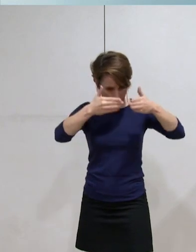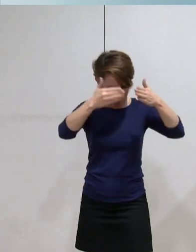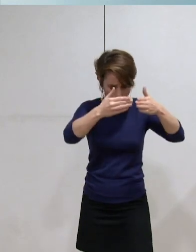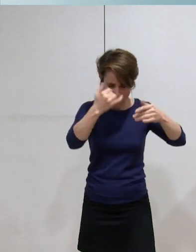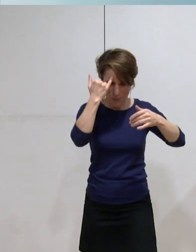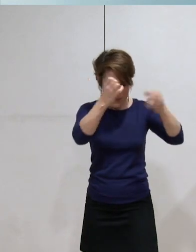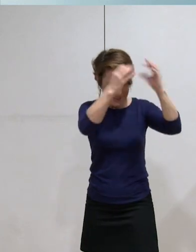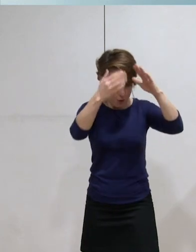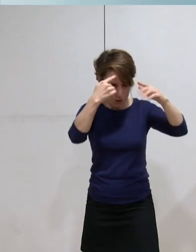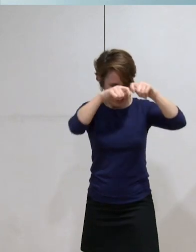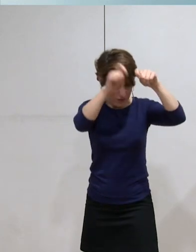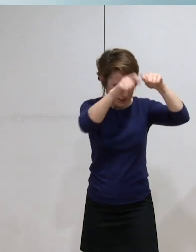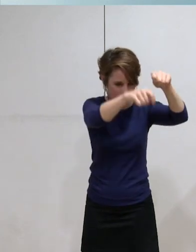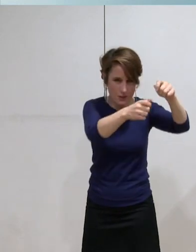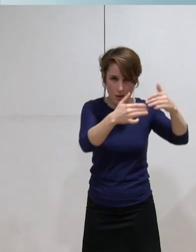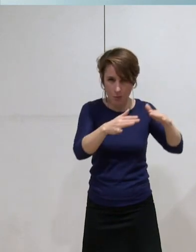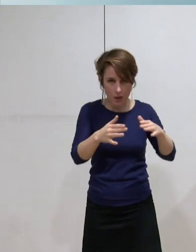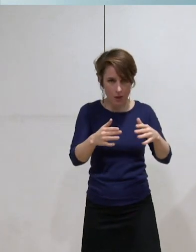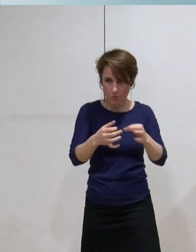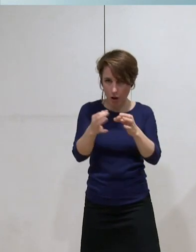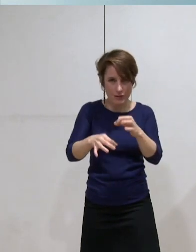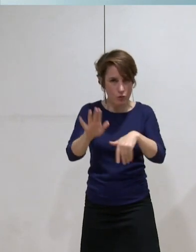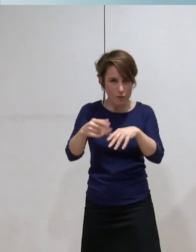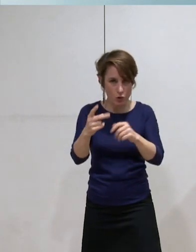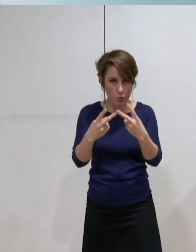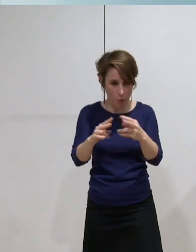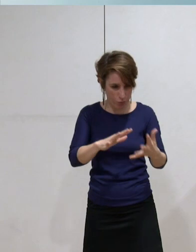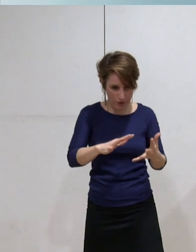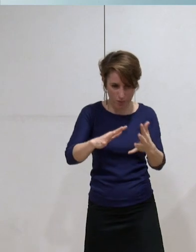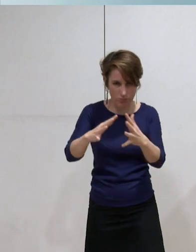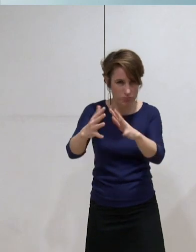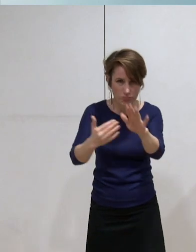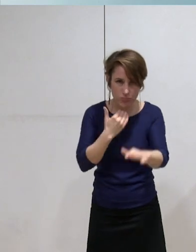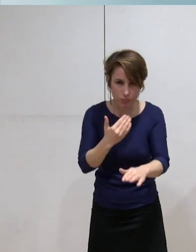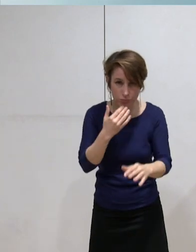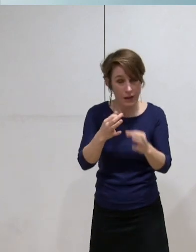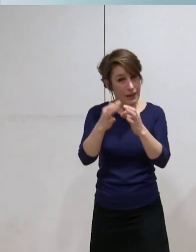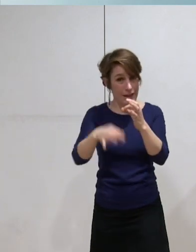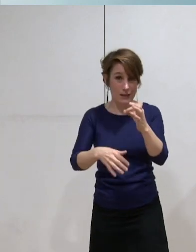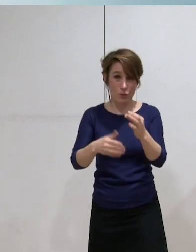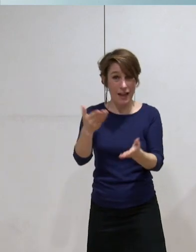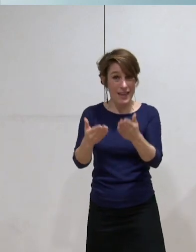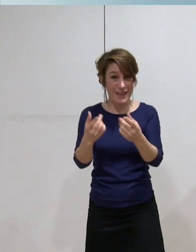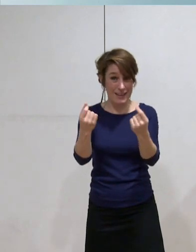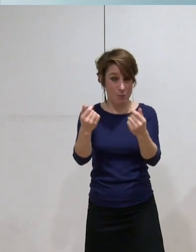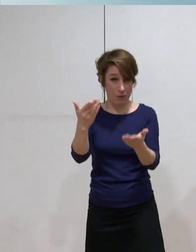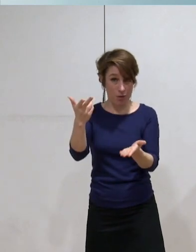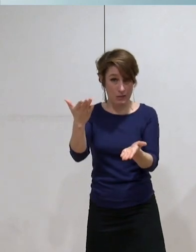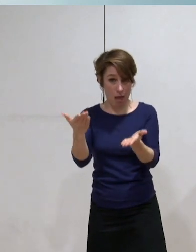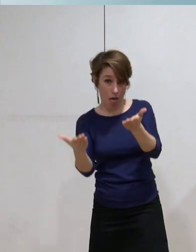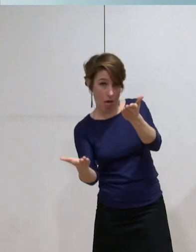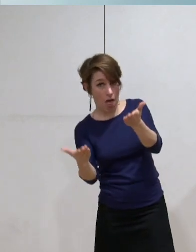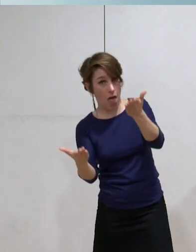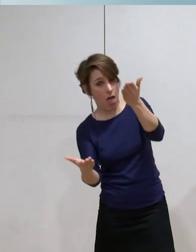ville et budget après budget elles rendront les équilibres financiers de plus en plus intenable un